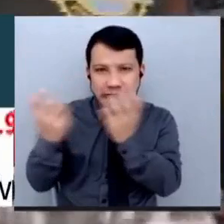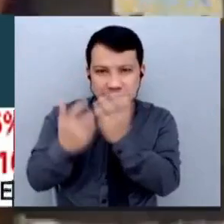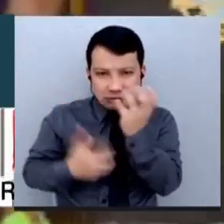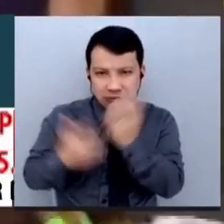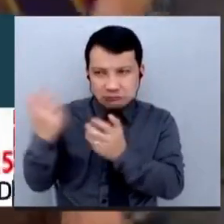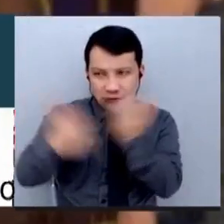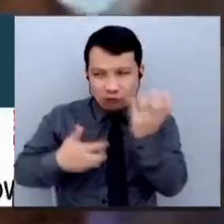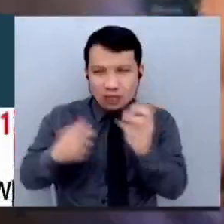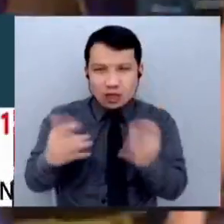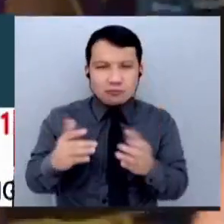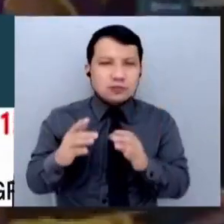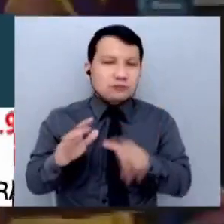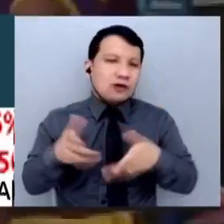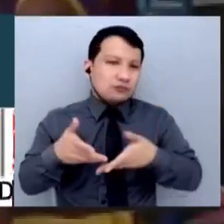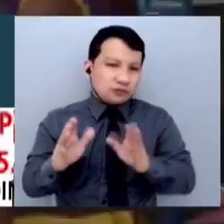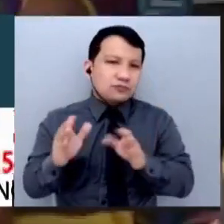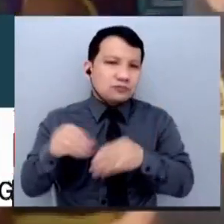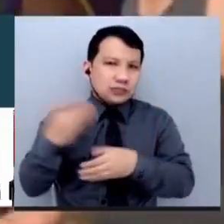discount yung mga yan.